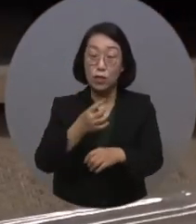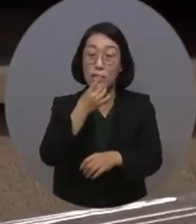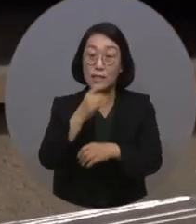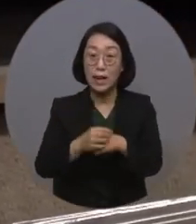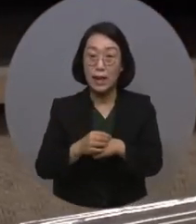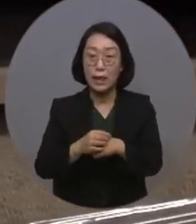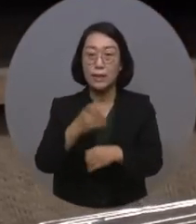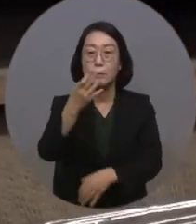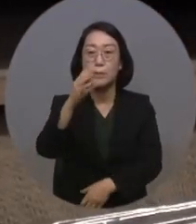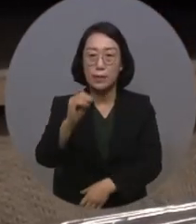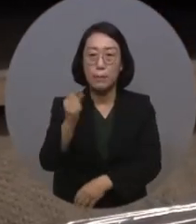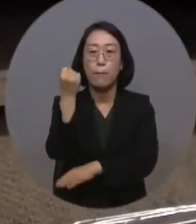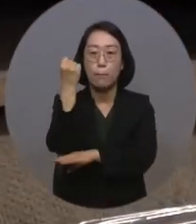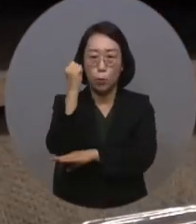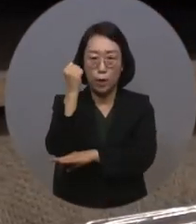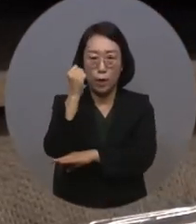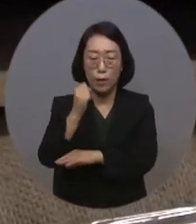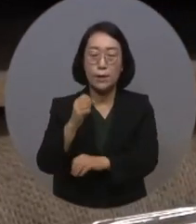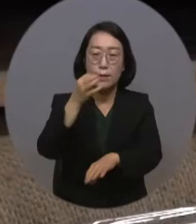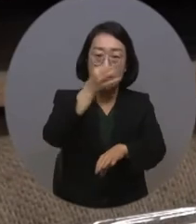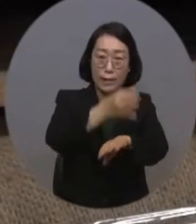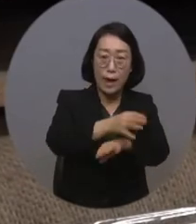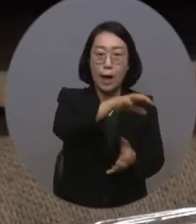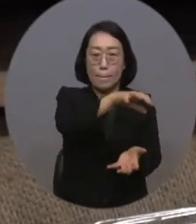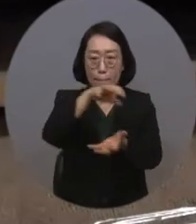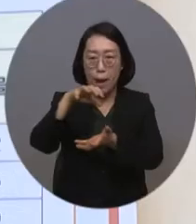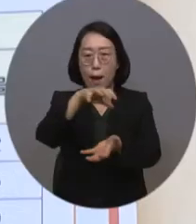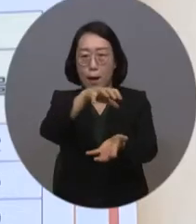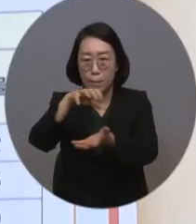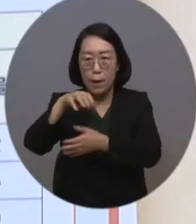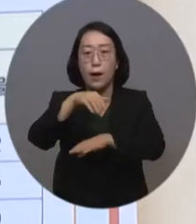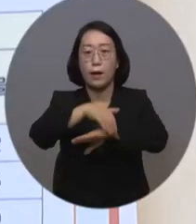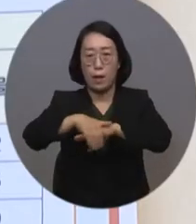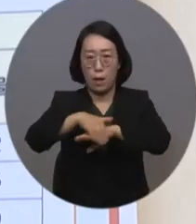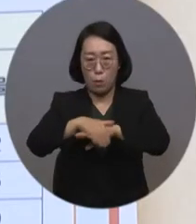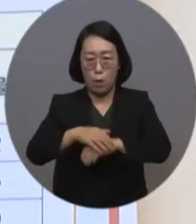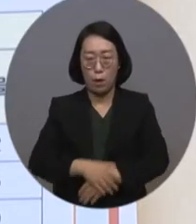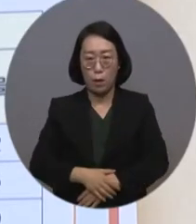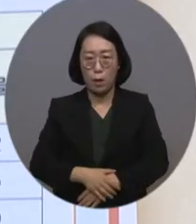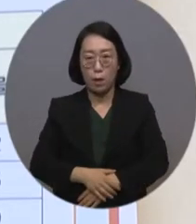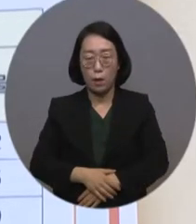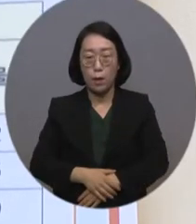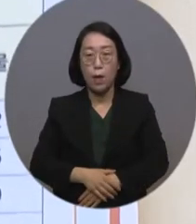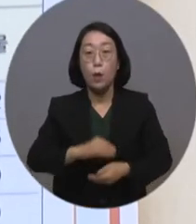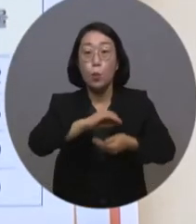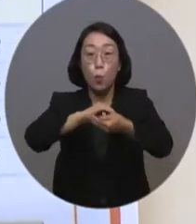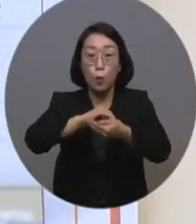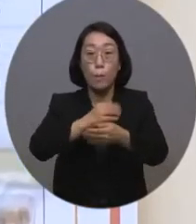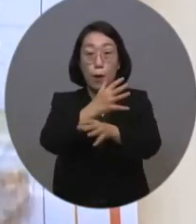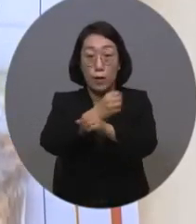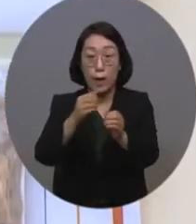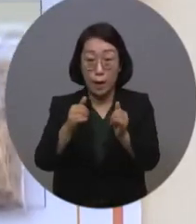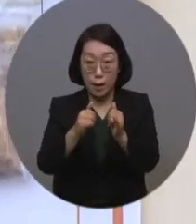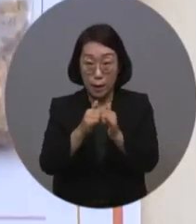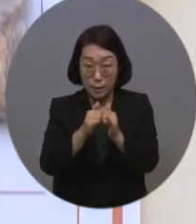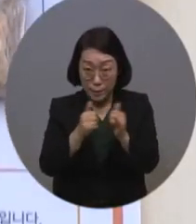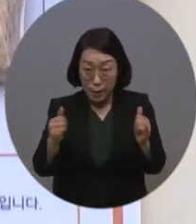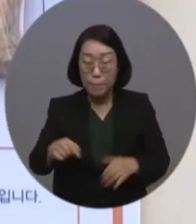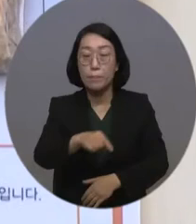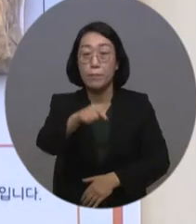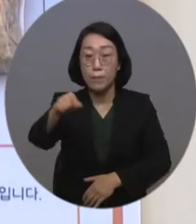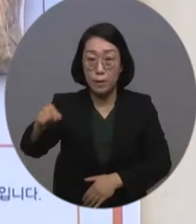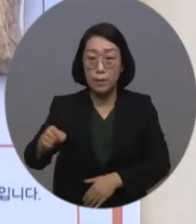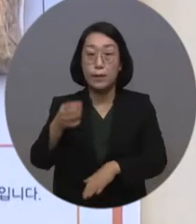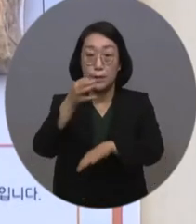2021년산 14만여 포대를 순차적으로 매입할 계획입니다. 수매는 지역 농협과 매입 계약을 체결한 농업인을